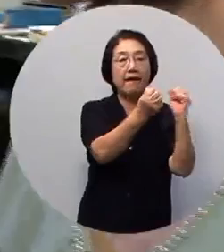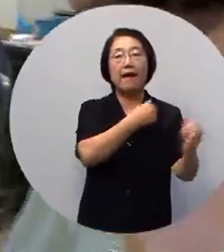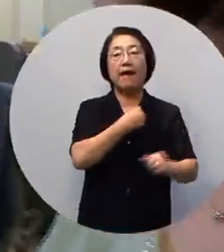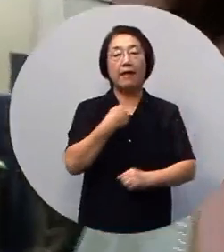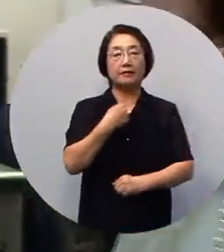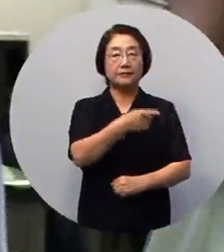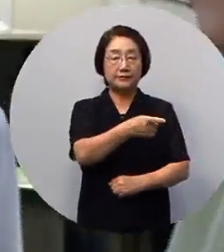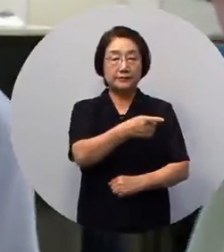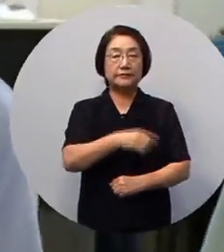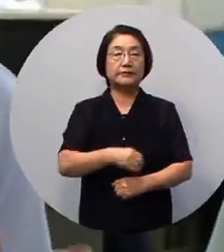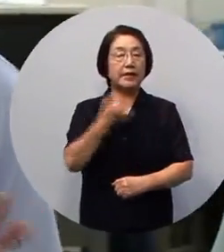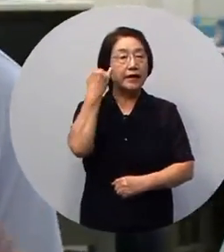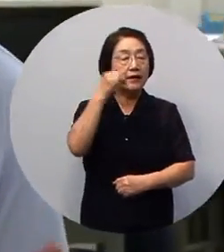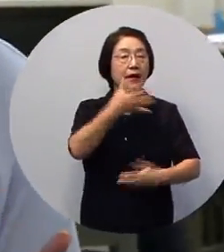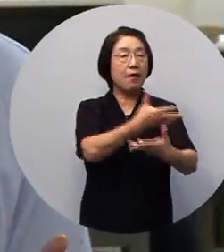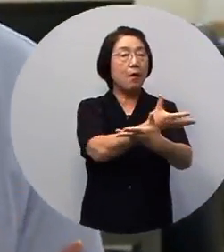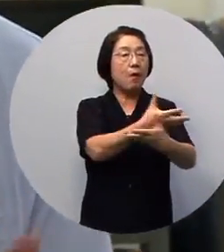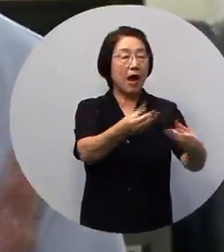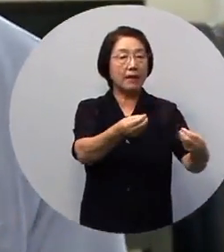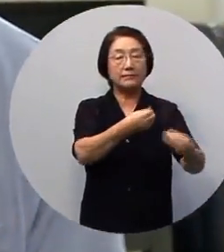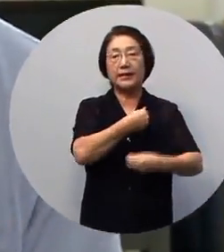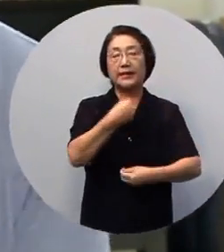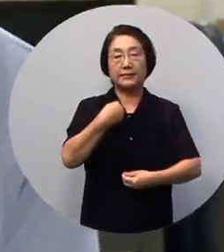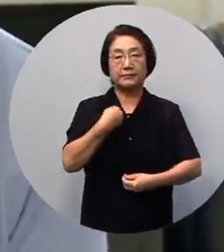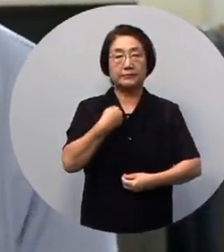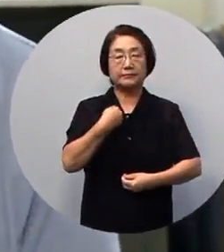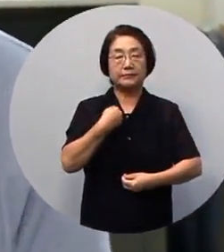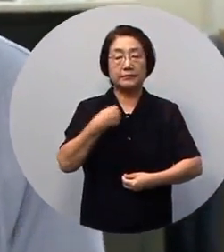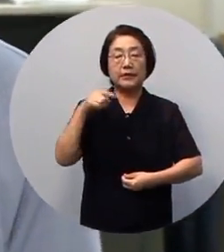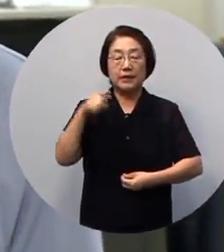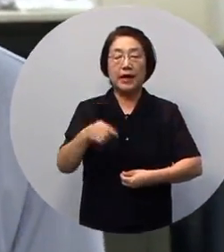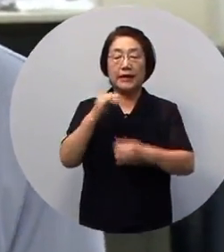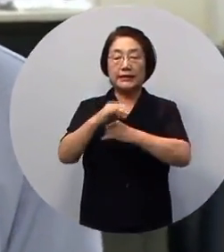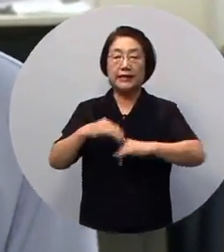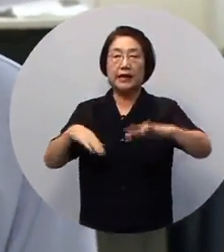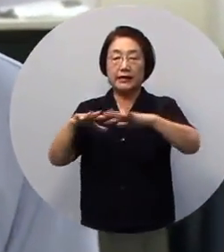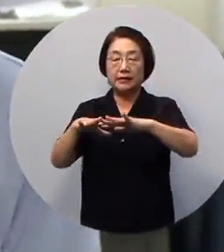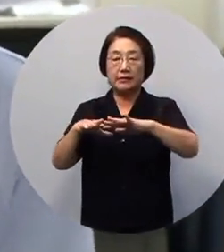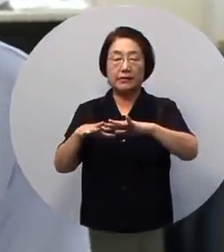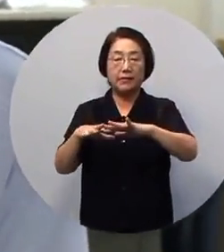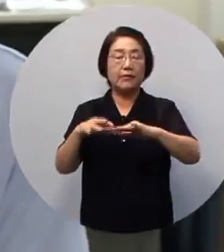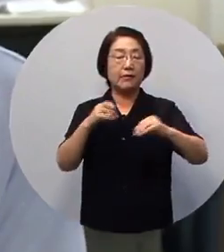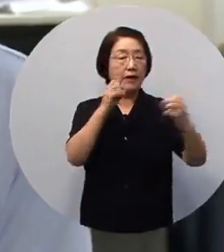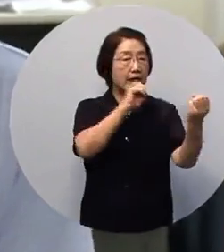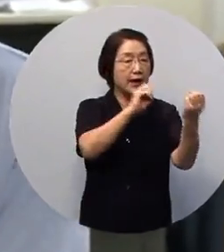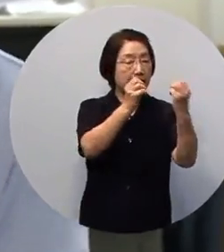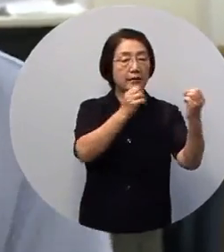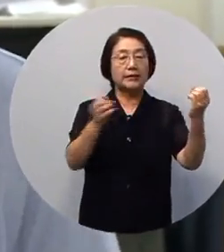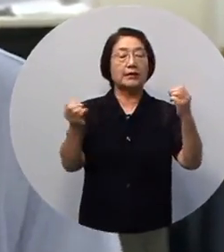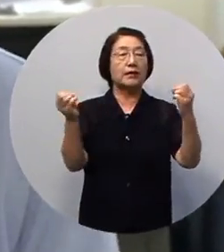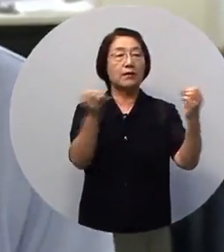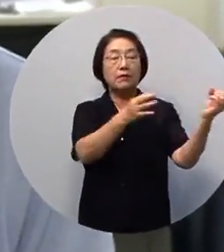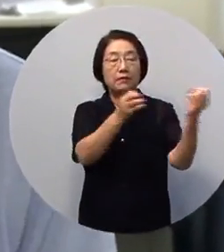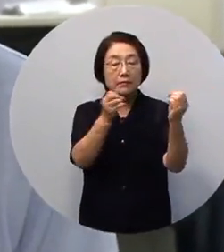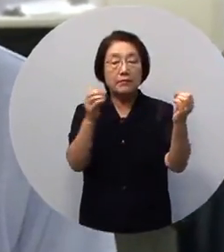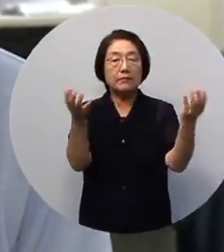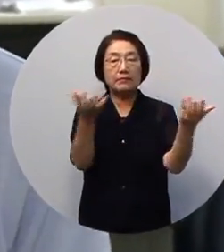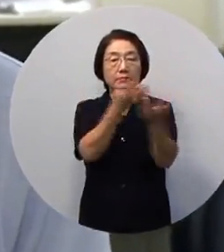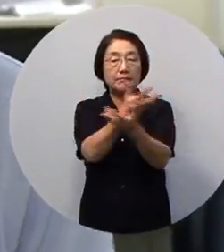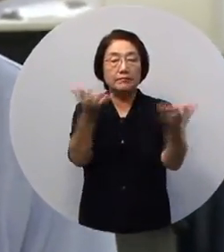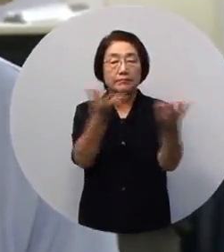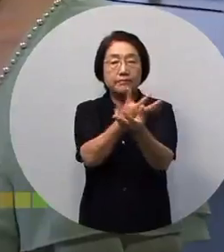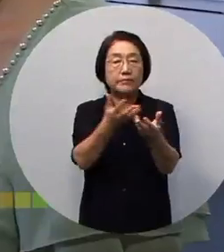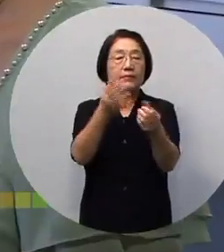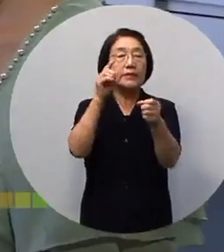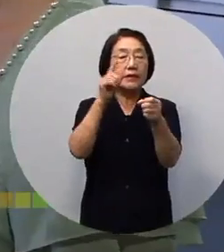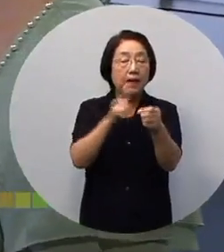交換と実際に会って話し合うことを繰り返すことによって、 はい、 そういう話し合いをどんどん深めていこうというような取り組みになっ